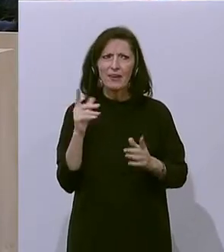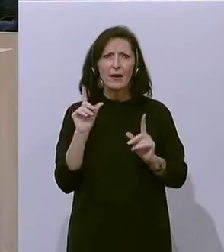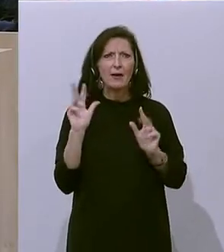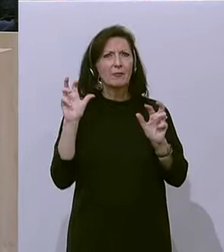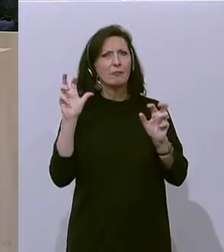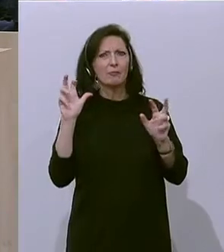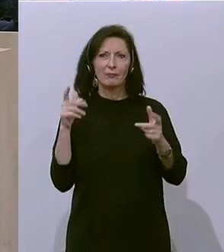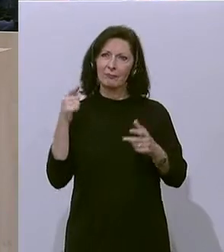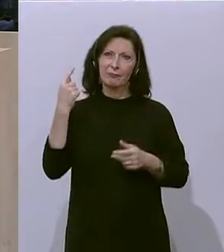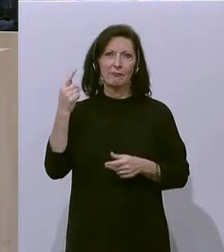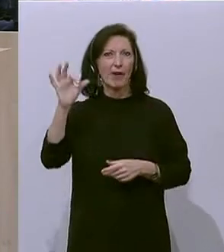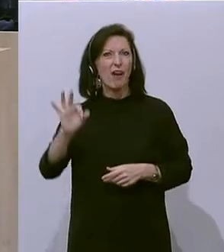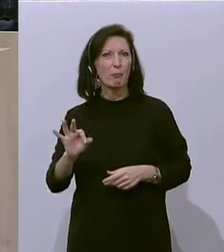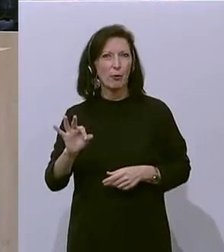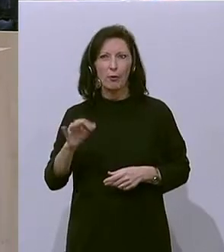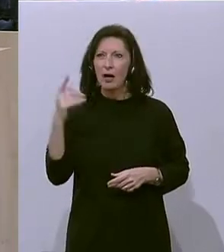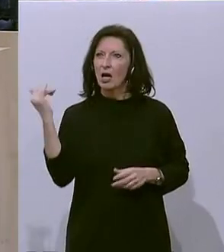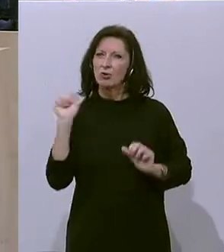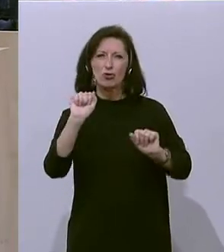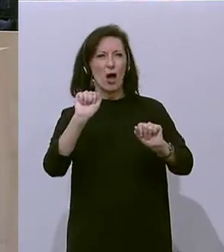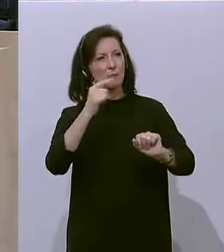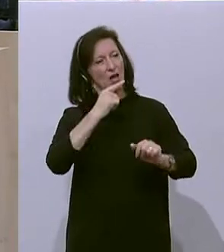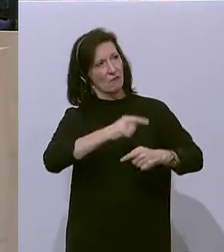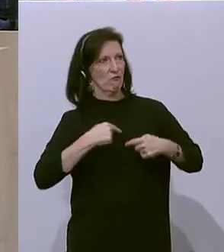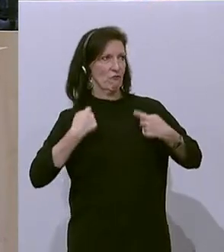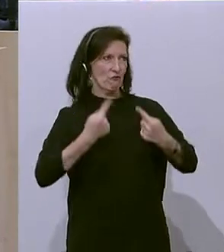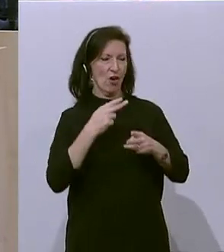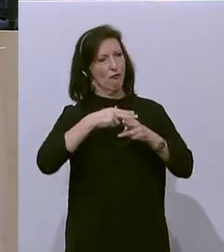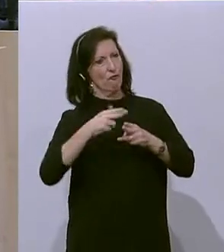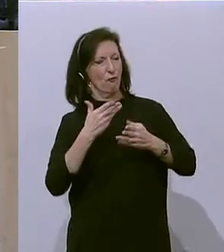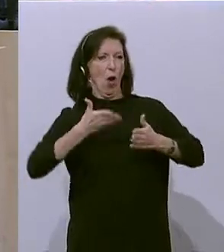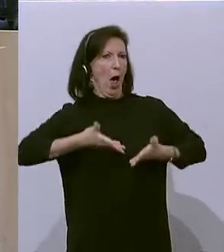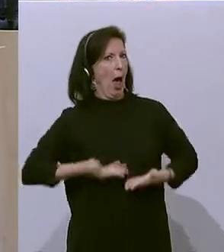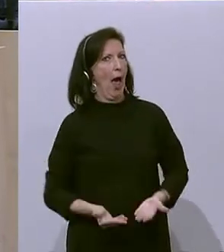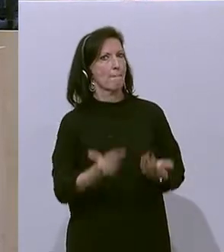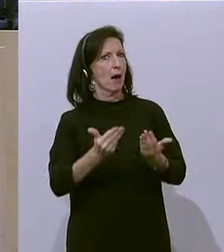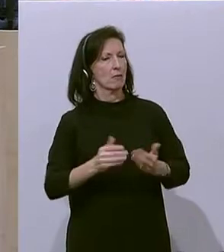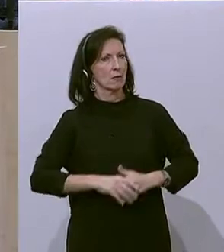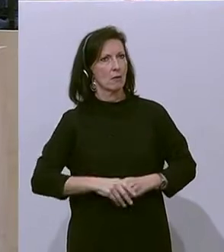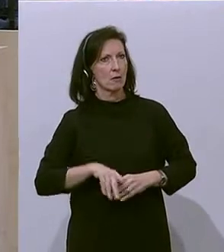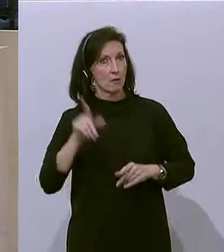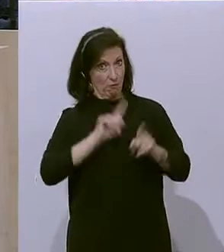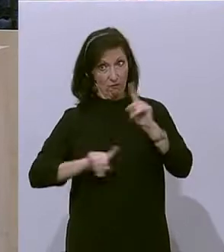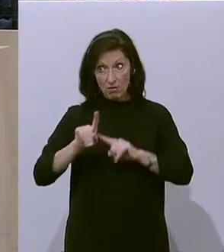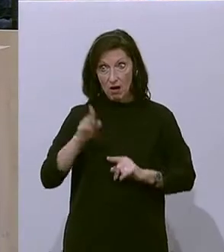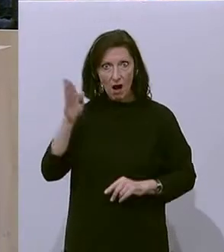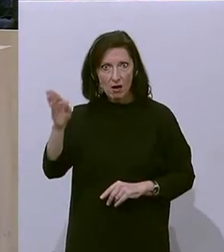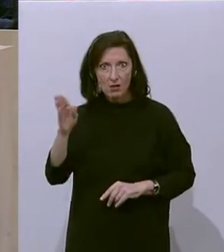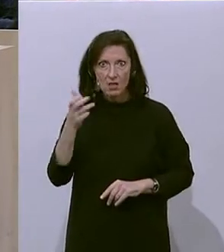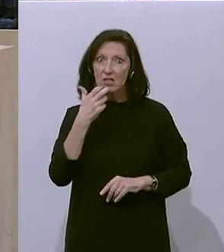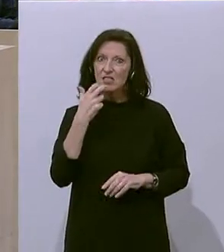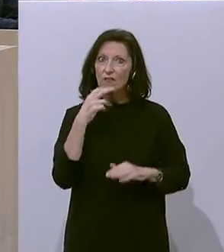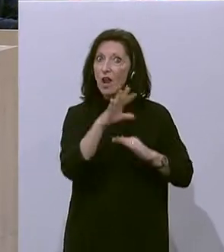selbsternannte Heimatpartei FPÖ, wo dieser Verdacht im Raum steht, ein Unternehmen schwächen